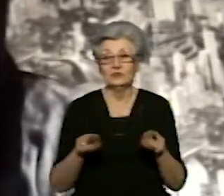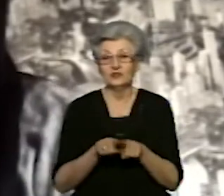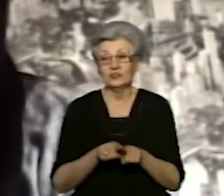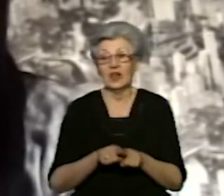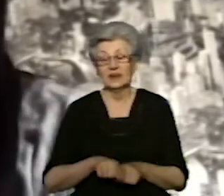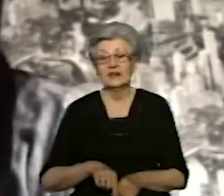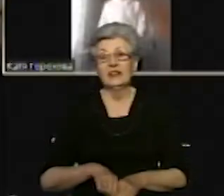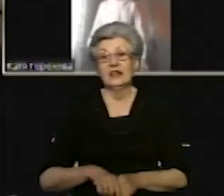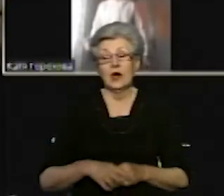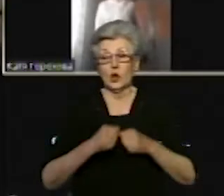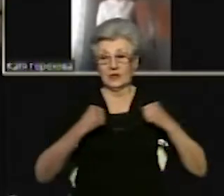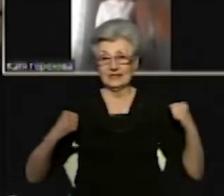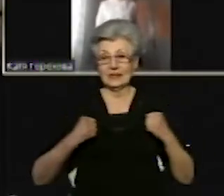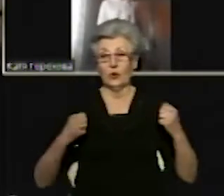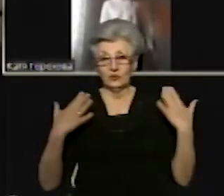розтягувати плечі.